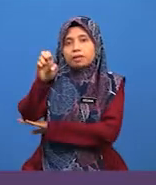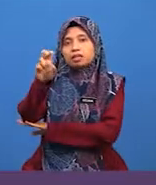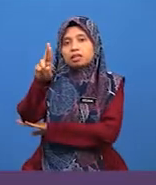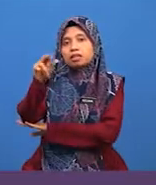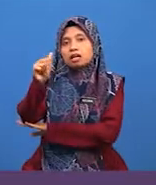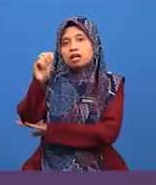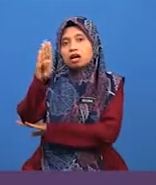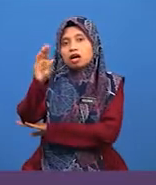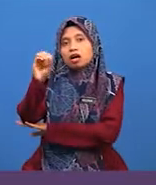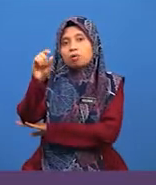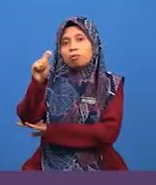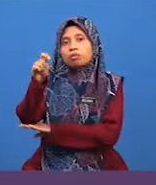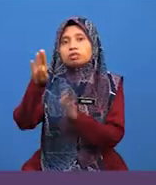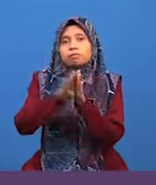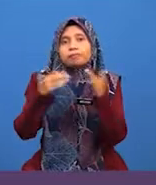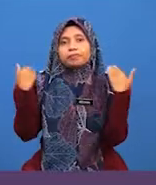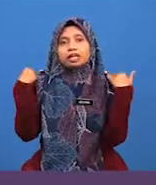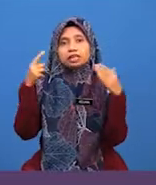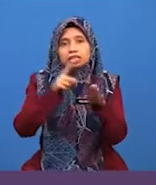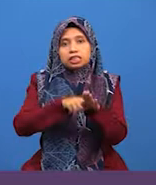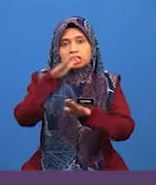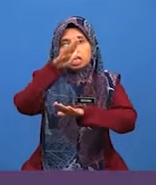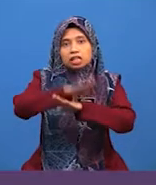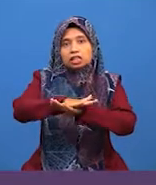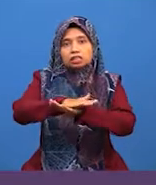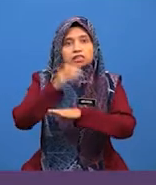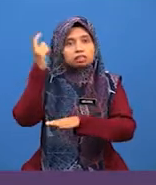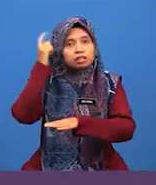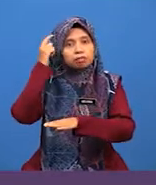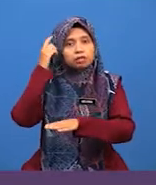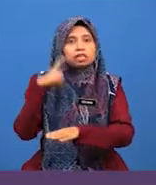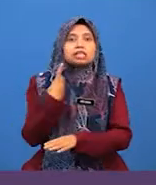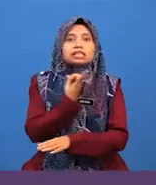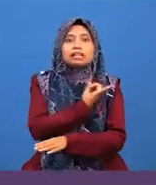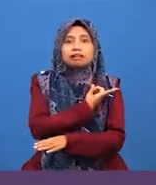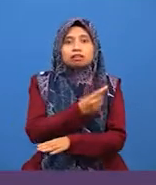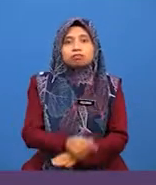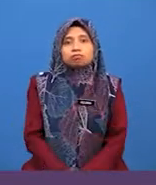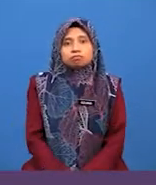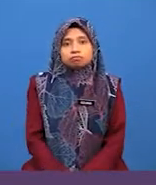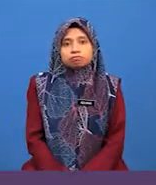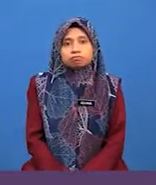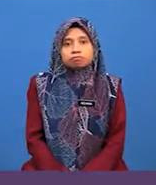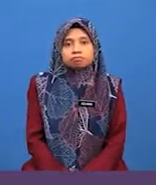Perabot berada di atas kepala kita.